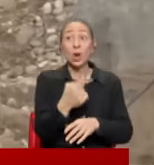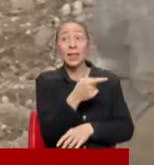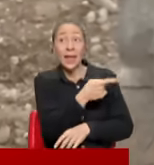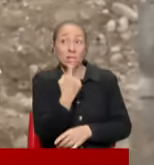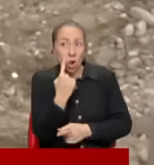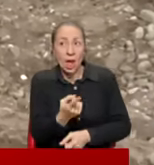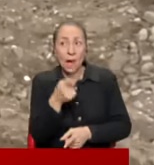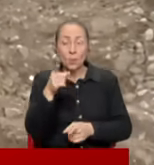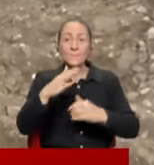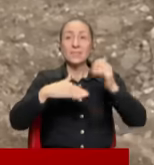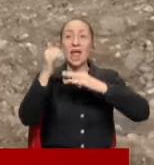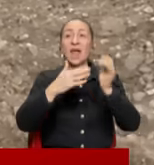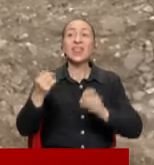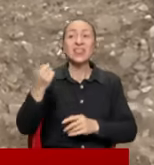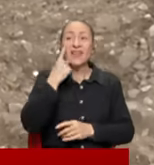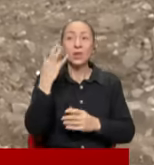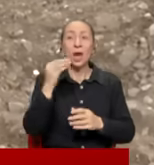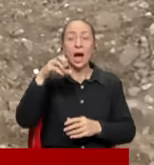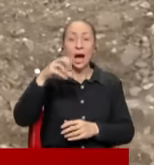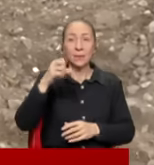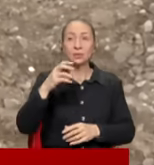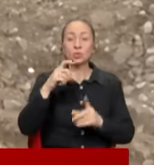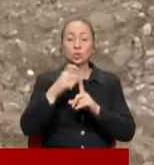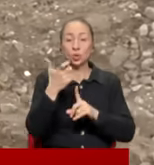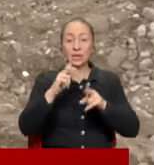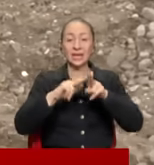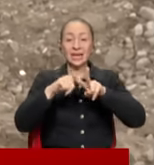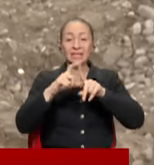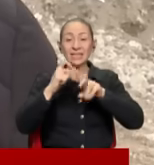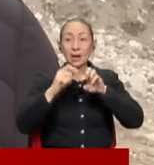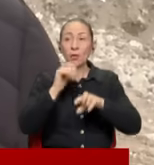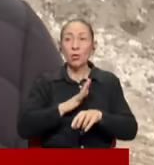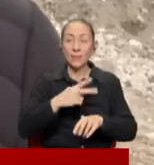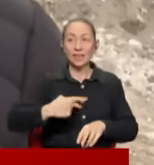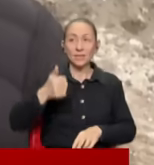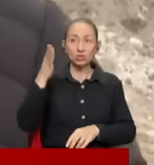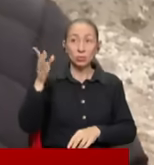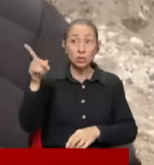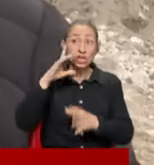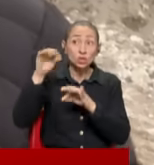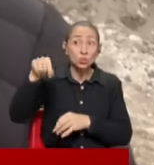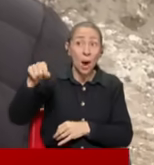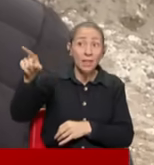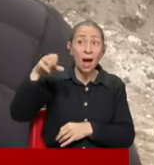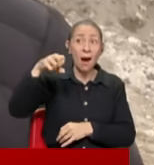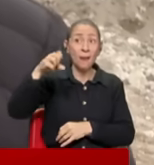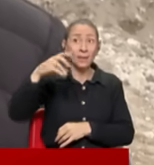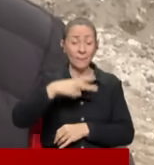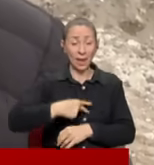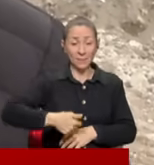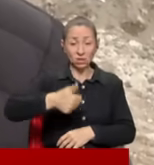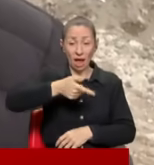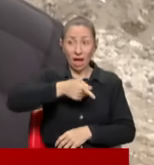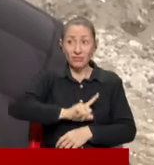göre ise bu binalara kefil olan AK Partili Dulkadiroğlu Belediye Başkanı. Ve bu kişi şu an AK Parti